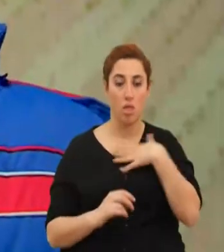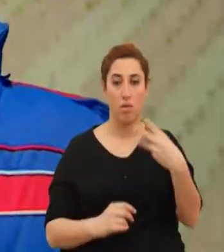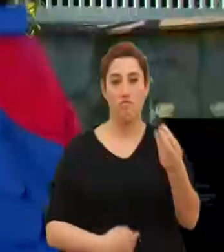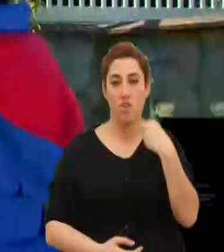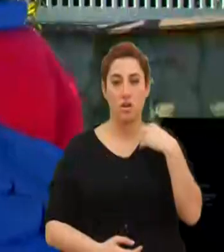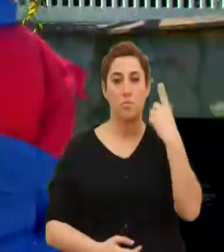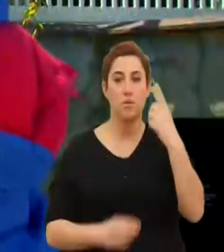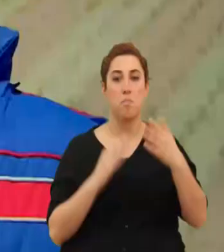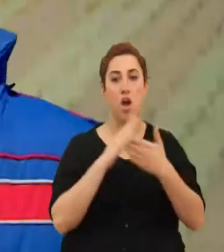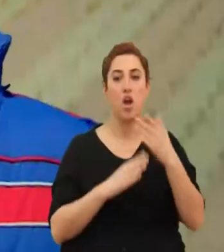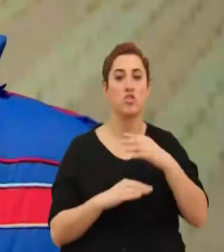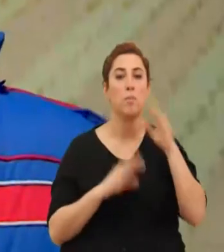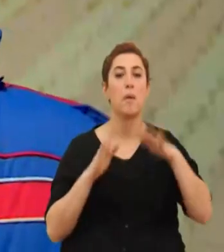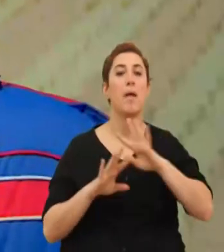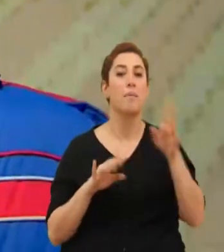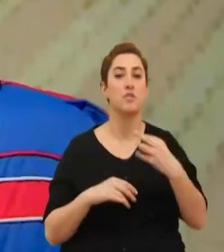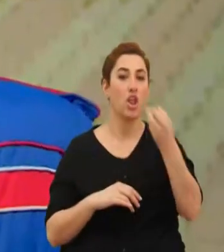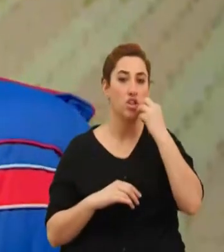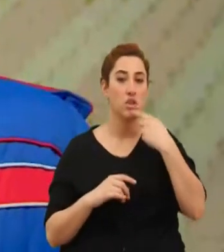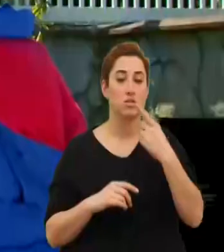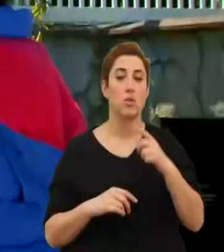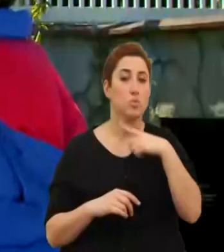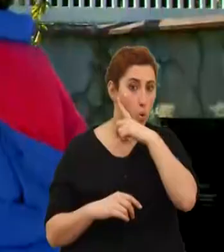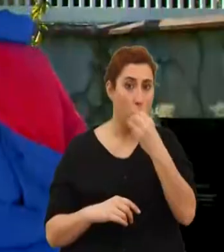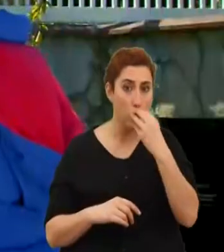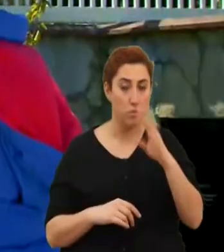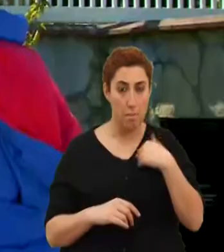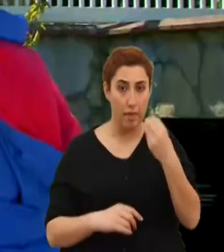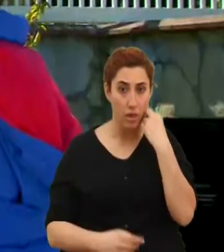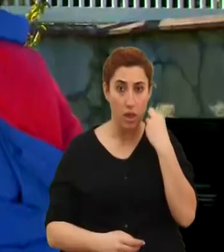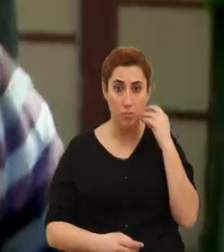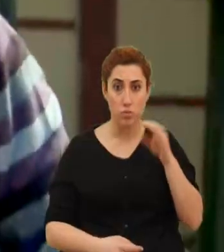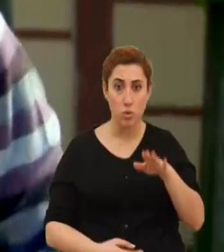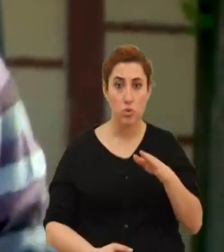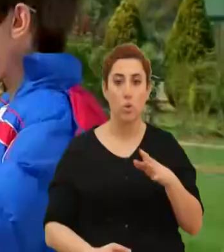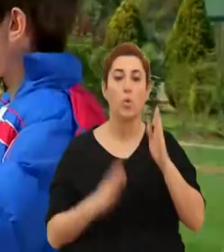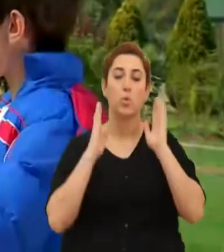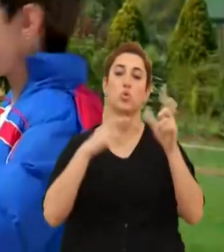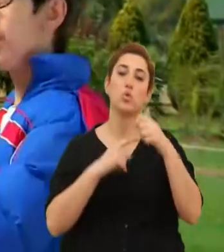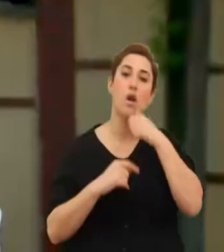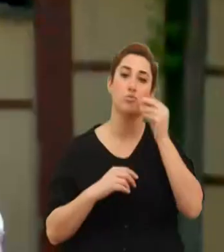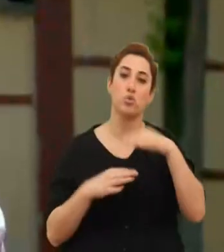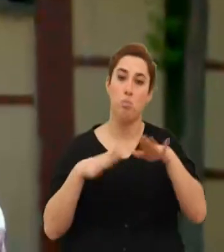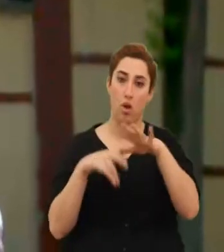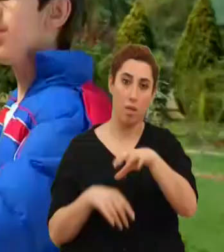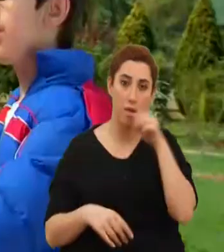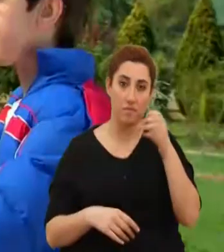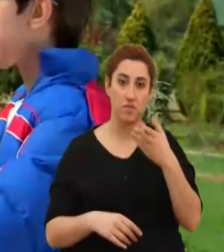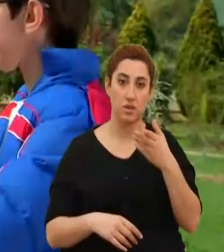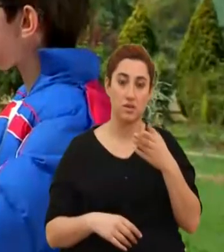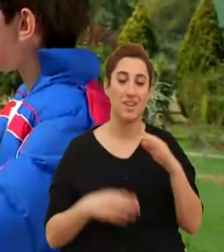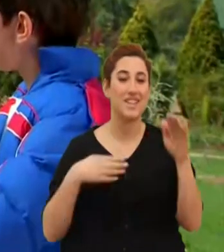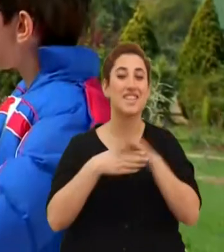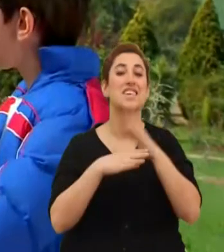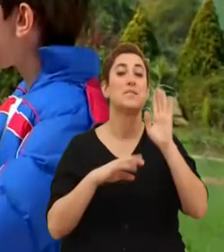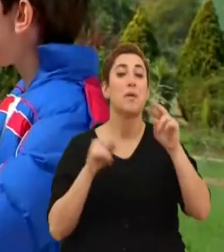annem verdi. Bir parça bırakmadan hepsini yiyeceksin dedi. Eğer zorlanıyorsan ben yiyebilirim ciğer. Ya yuh Şükrü abi, çocuğun böreğini mi alacaksın? Araya